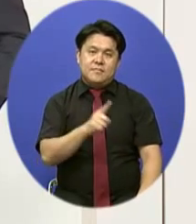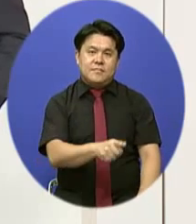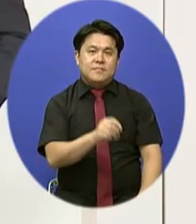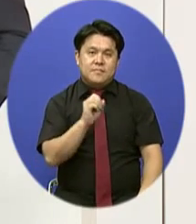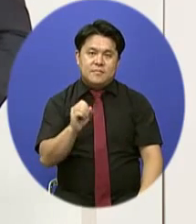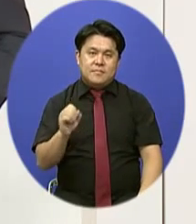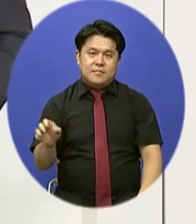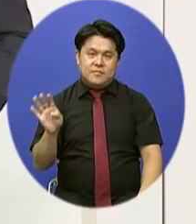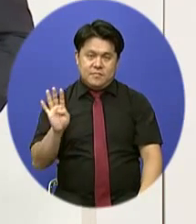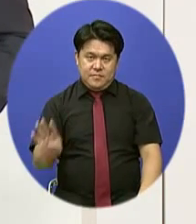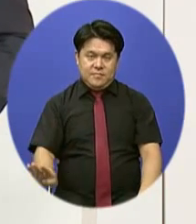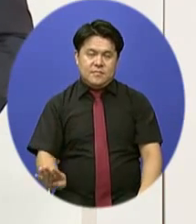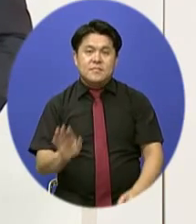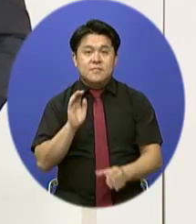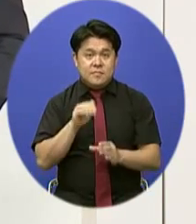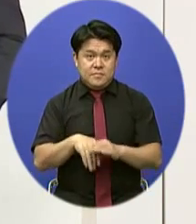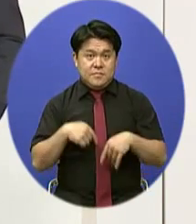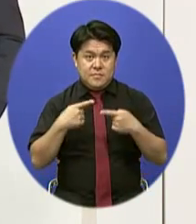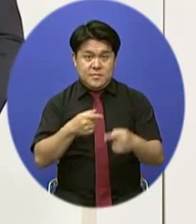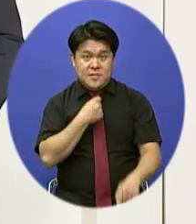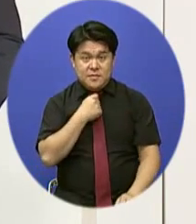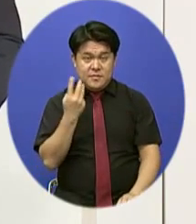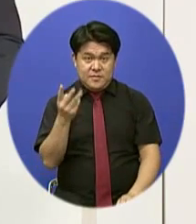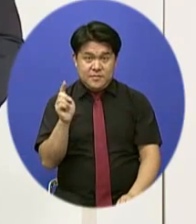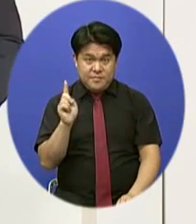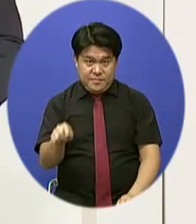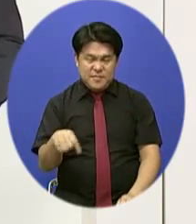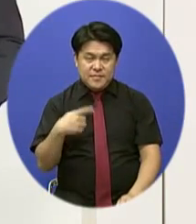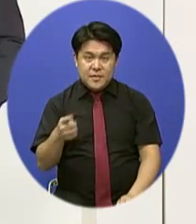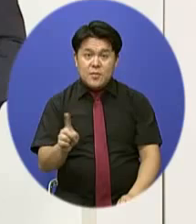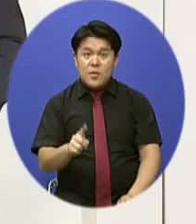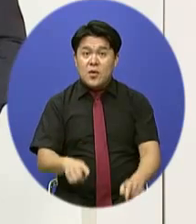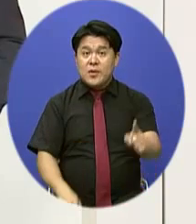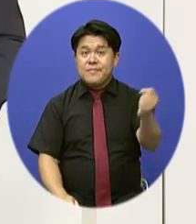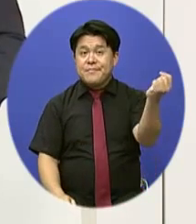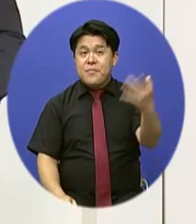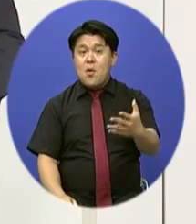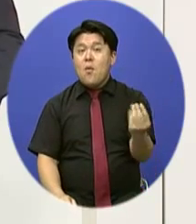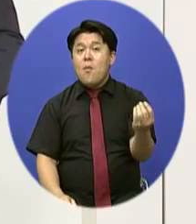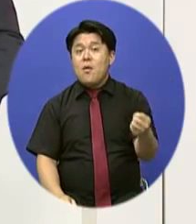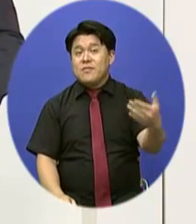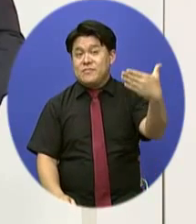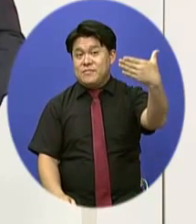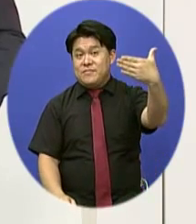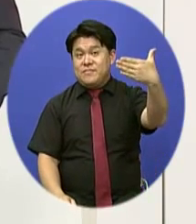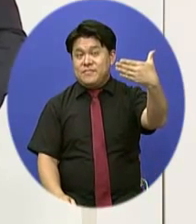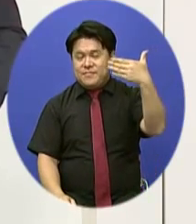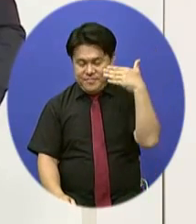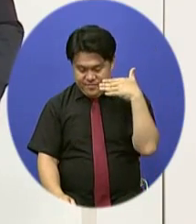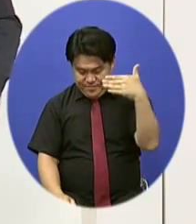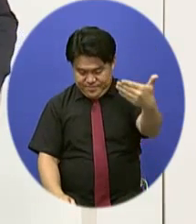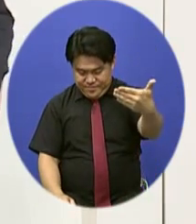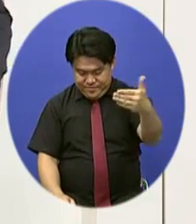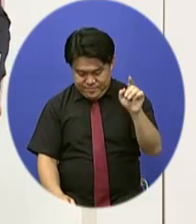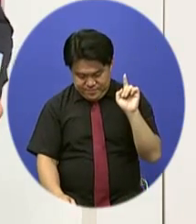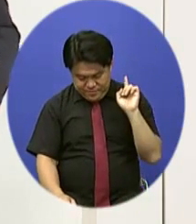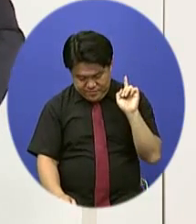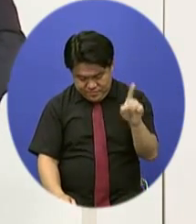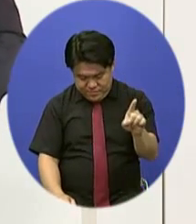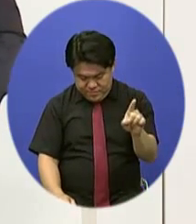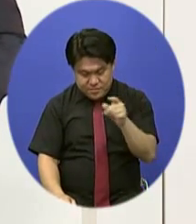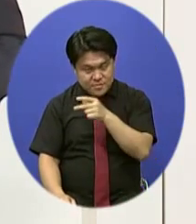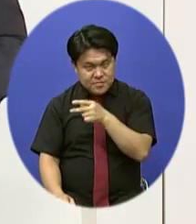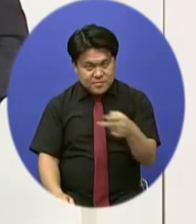06060-1004번입니다. 네. 심사투표 번호가? 3번. 그렇지요. 3번 들어오셔서 아홉 번째 참여자기 때문에